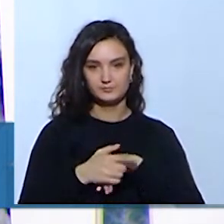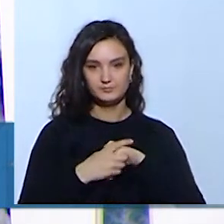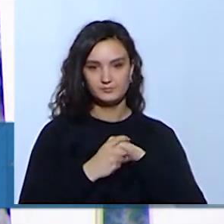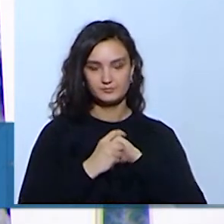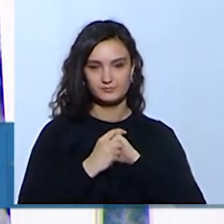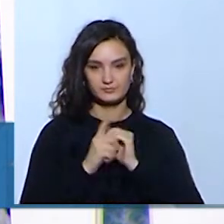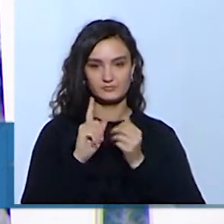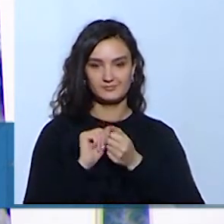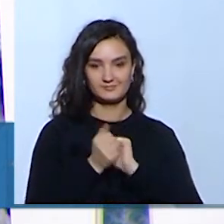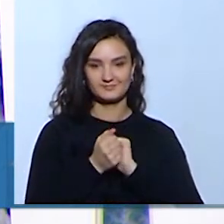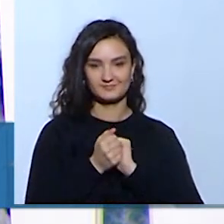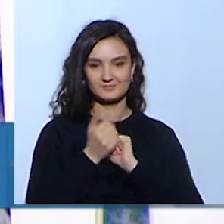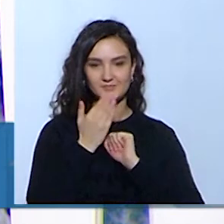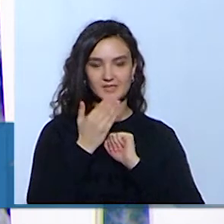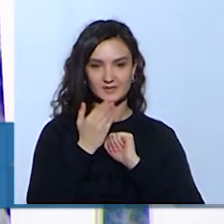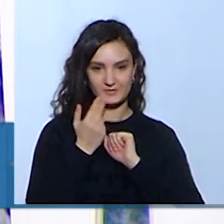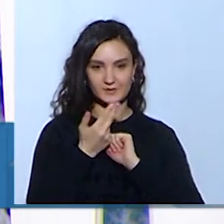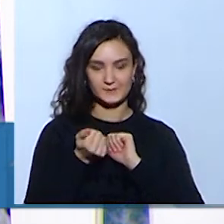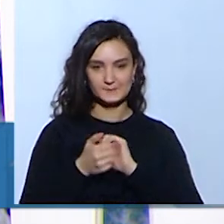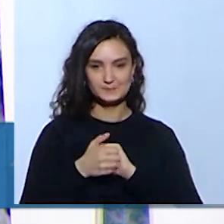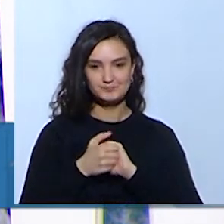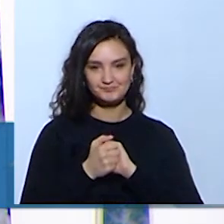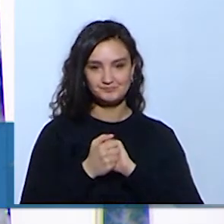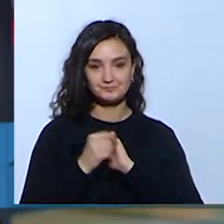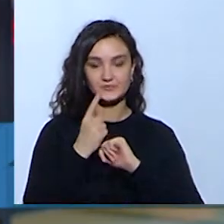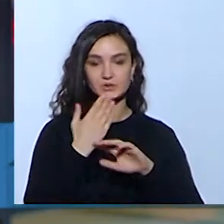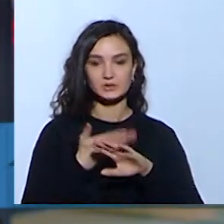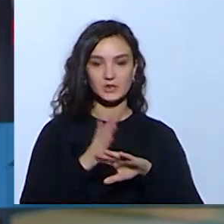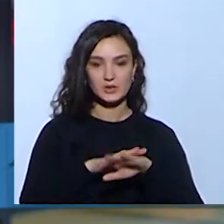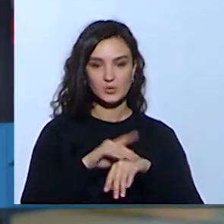დავიმახსოვროთ, მე მგონი მარტივია, ხო, რამდენიმე პირველი გართულებას წიაღების ანთების.